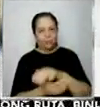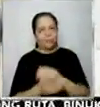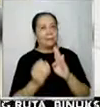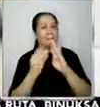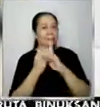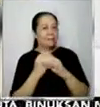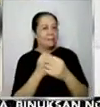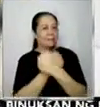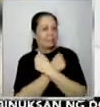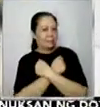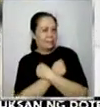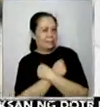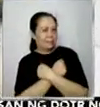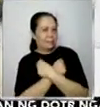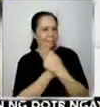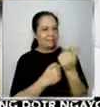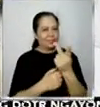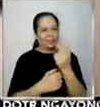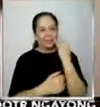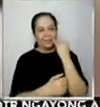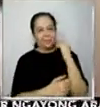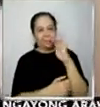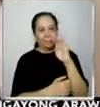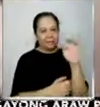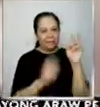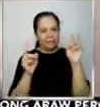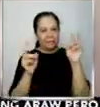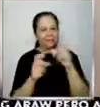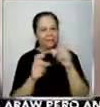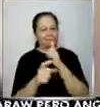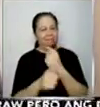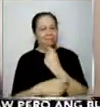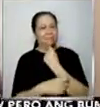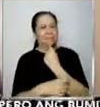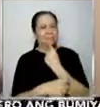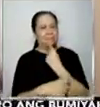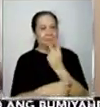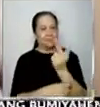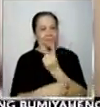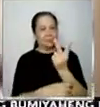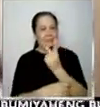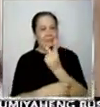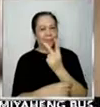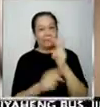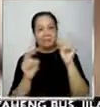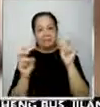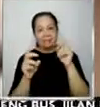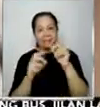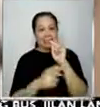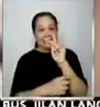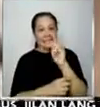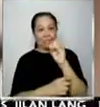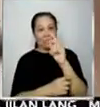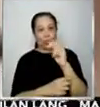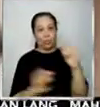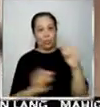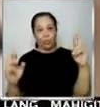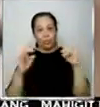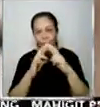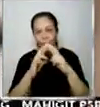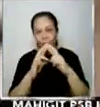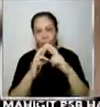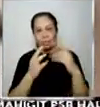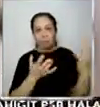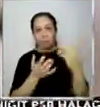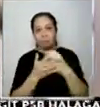B na talagang na-miss ang isa't isa. Ang kanilang TikTok dance reunion umani na ng mahigit 3.7 million